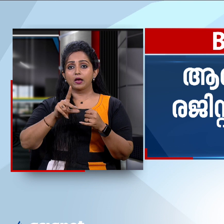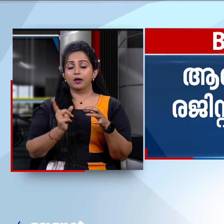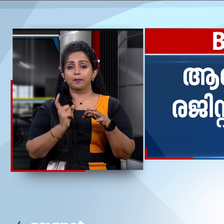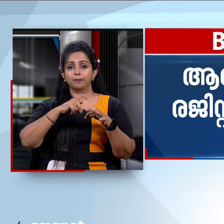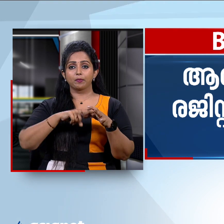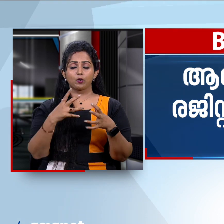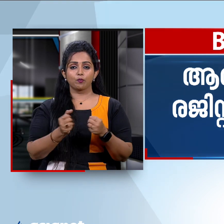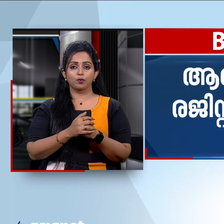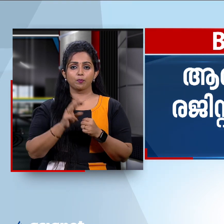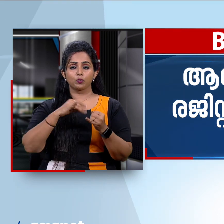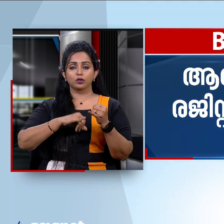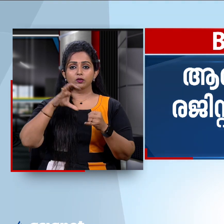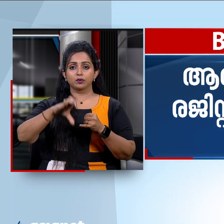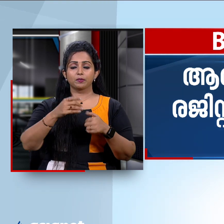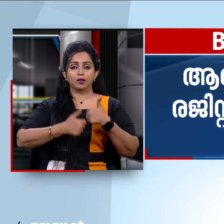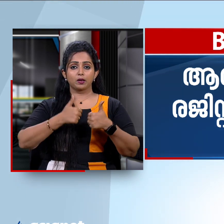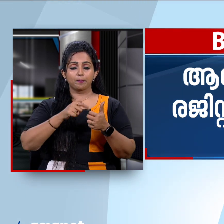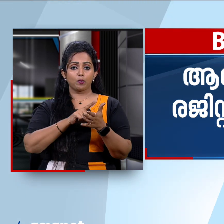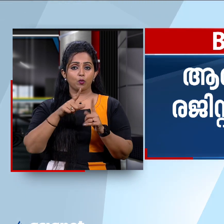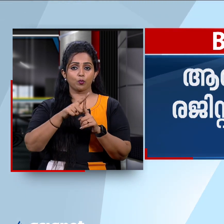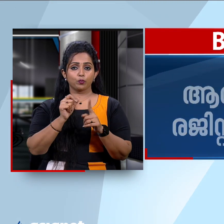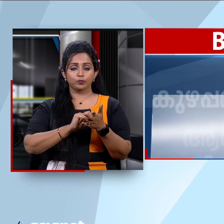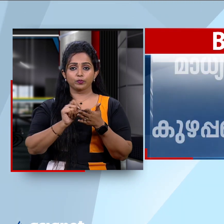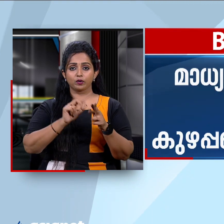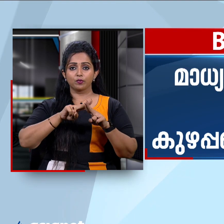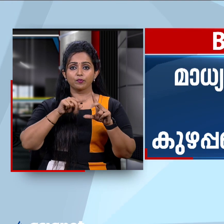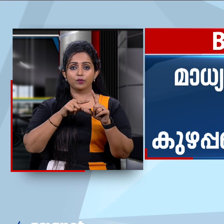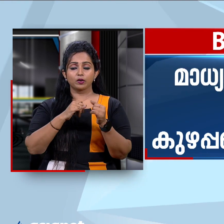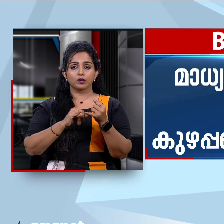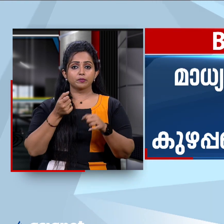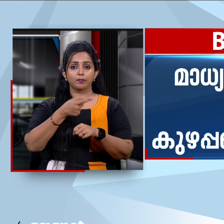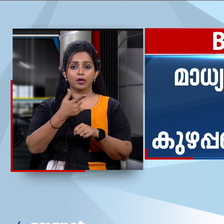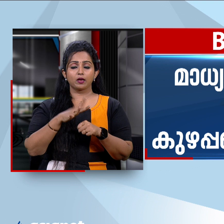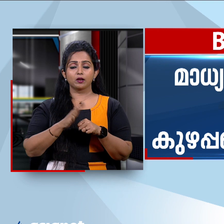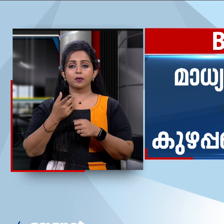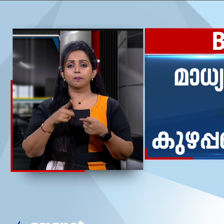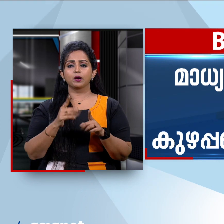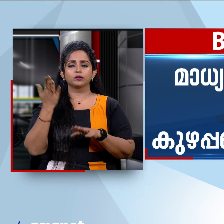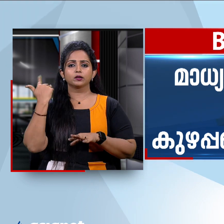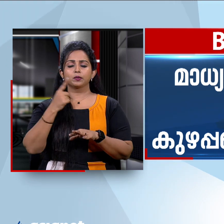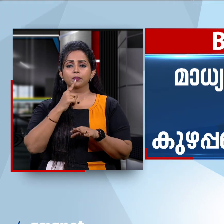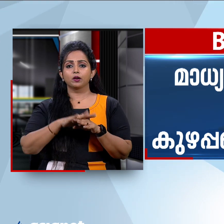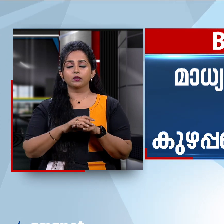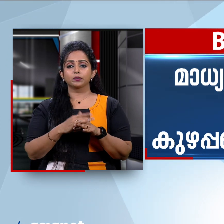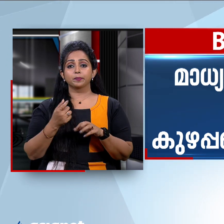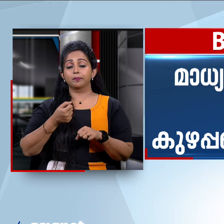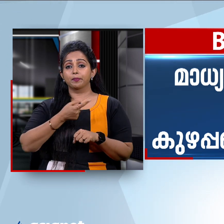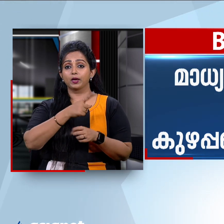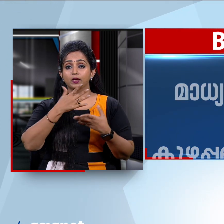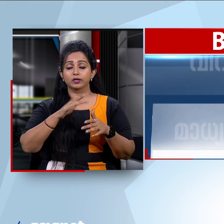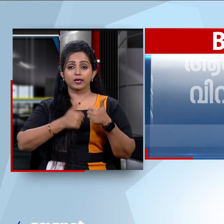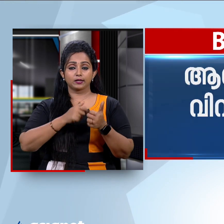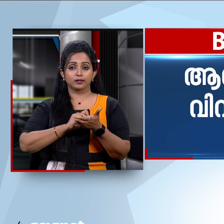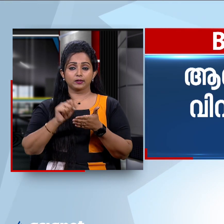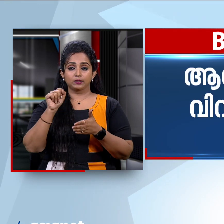എടുത്തിരുന്നെങ്കിലും മൂന്നാം സെമസ്റ്ററിലേക്കുള്ള സപ്ലിമെന്ററി പരീക്ഷ എഴുതുന്നതിന് വേണ്ടിയിട്ട് ഫീസ് അടച്ചിരുന്നില്ല ആർഷോ. പക്ഷേ നേരത്തെ അദ്ദേഹം വ്യക്തമാക്കിയത് ഫീസ് അടച്ച പരീക്ഷ എഴുതിയിരുന്നുവെന്നാണ്. എന്നാൽ